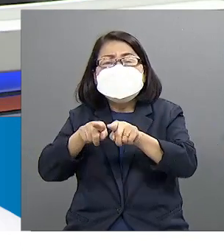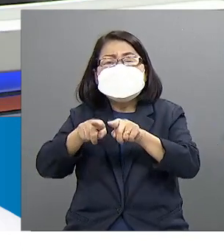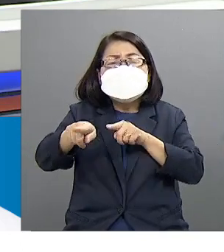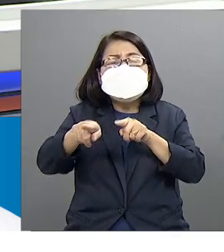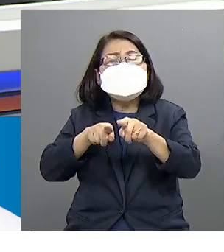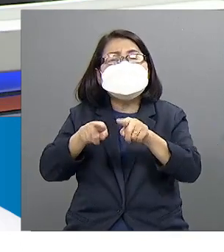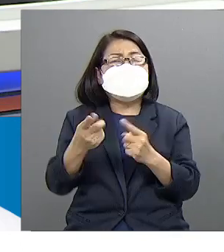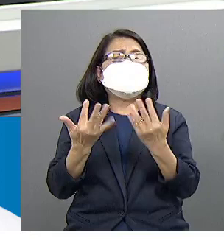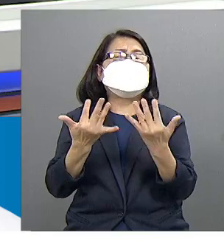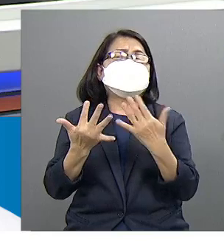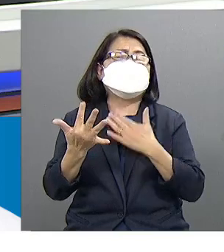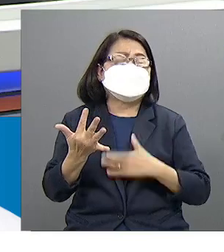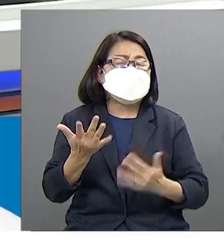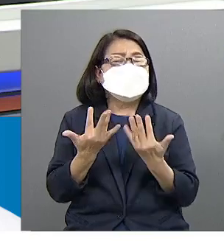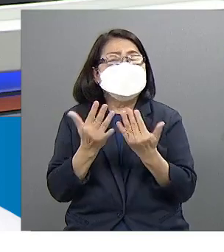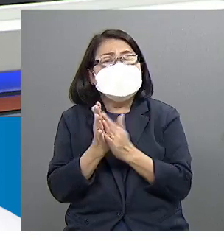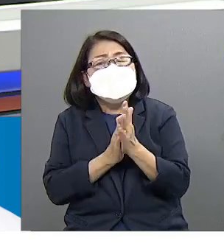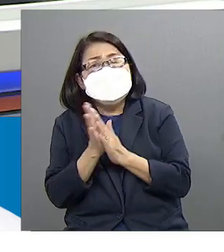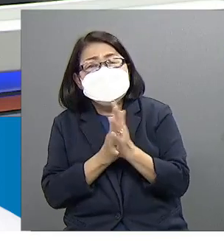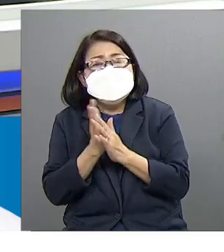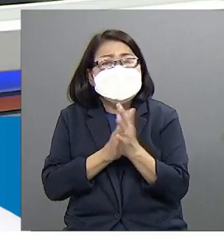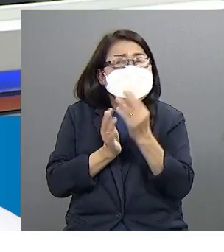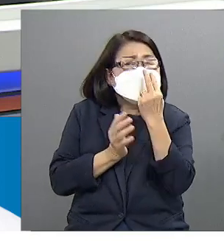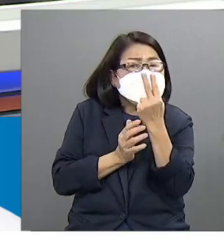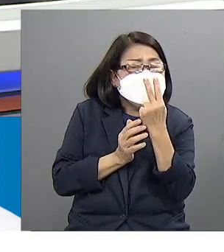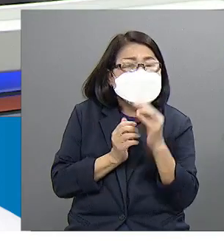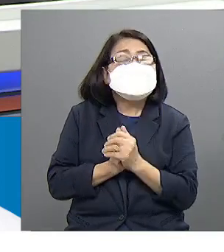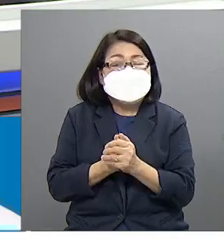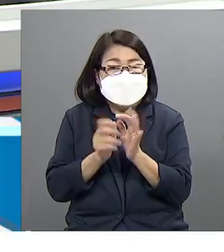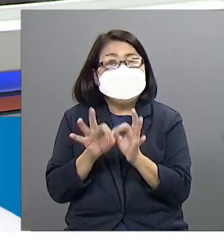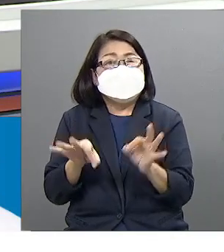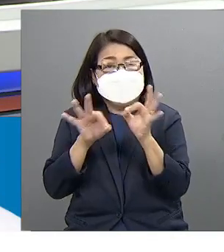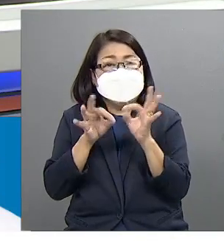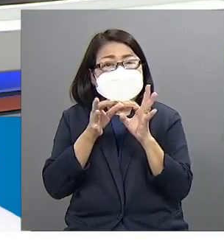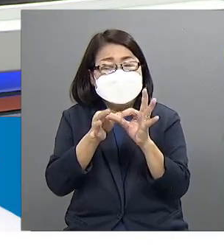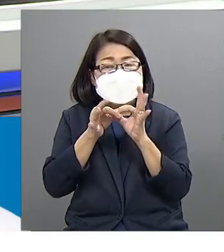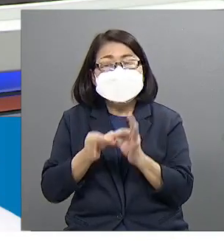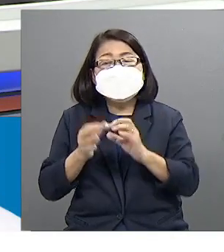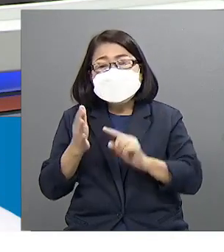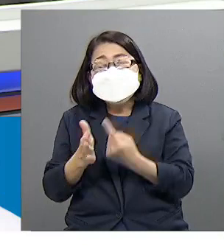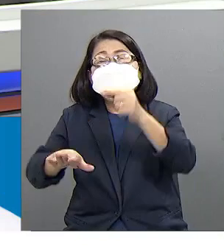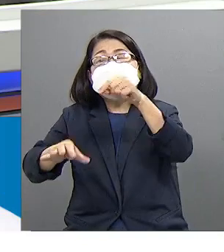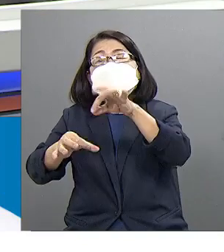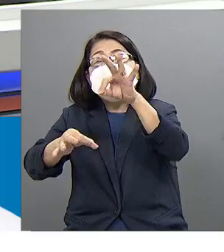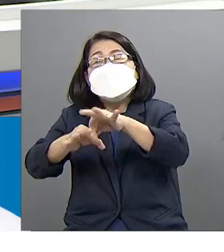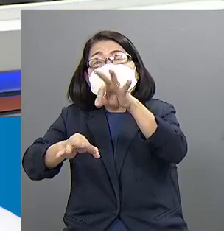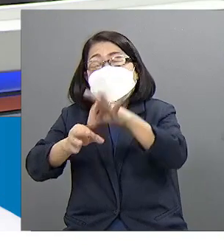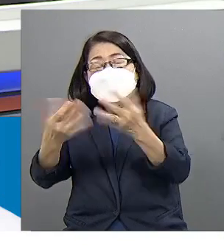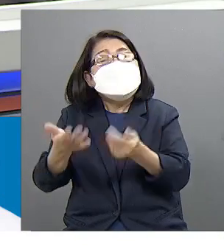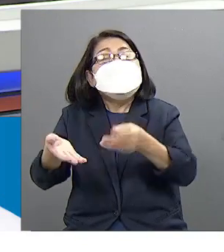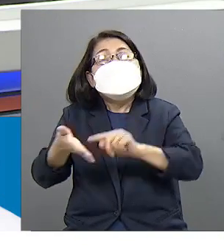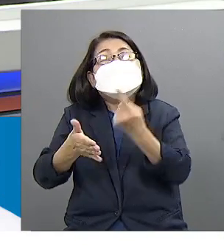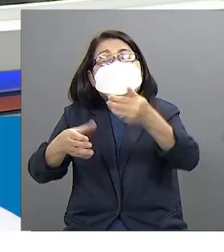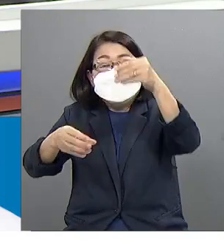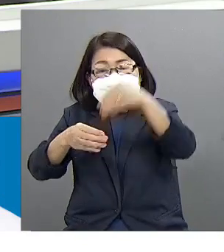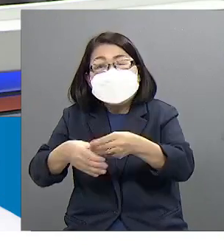พราะว่านัยยะของคะแนนเนี่ยก็มีความสำคัญไม่แพ้กันนับตั้งแต่ปิดหีบเลือกตั้งแต่ละคนได้เปิดหน้าเปิดไมค์ให้